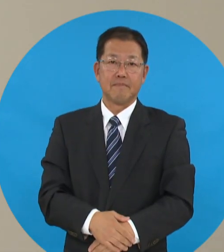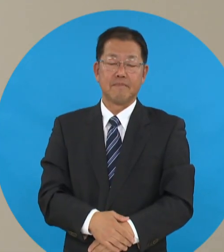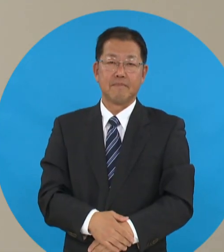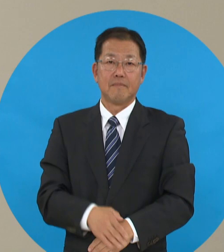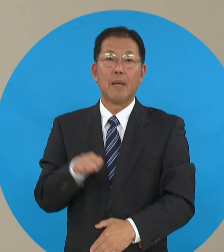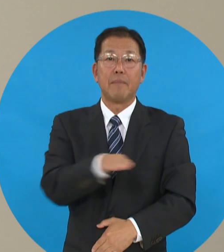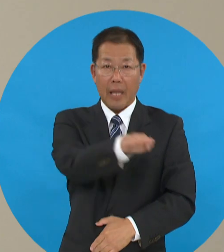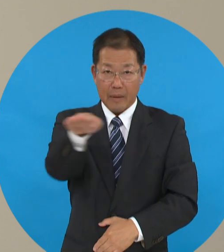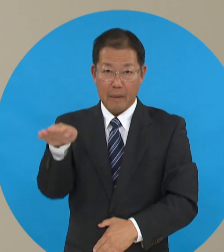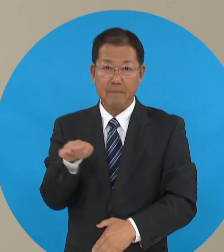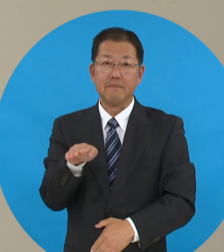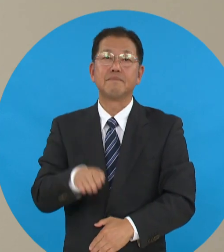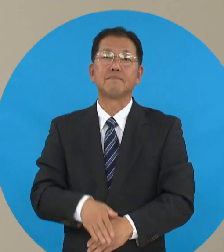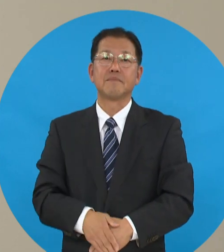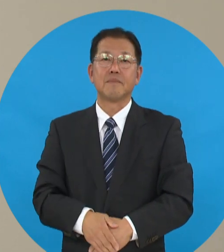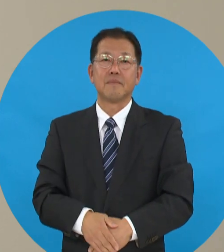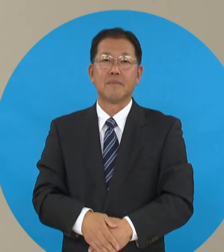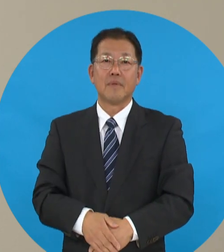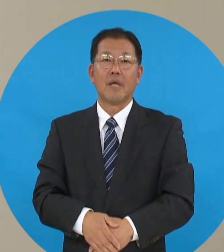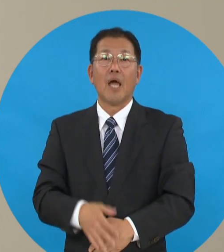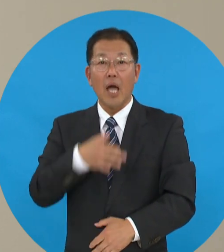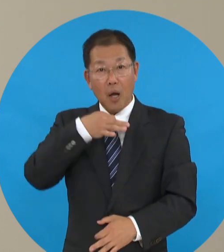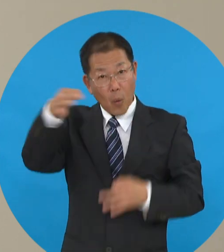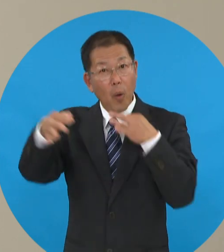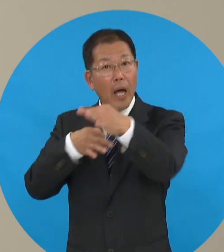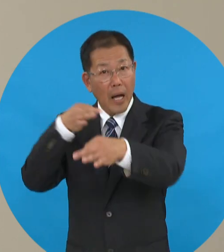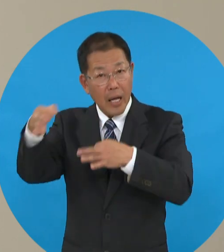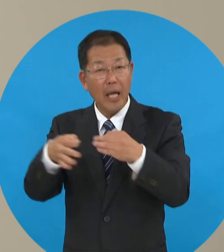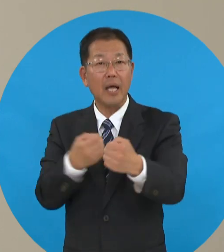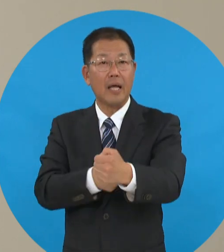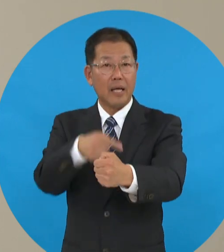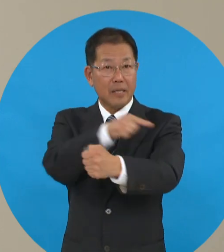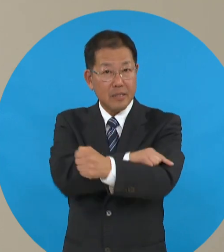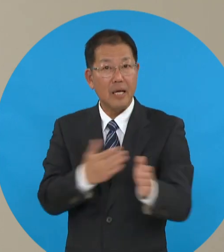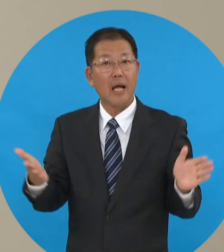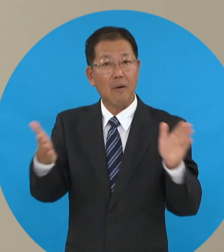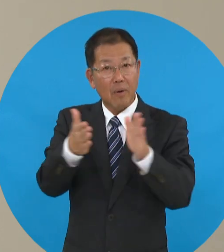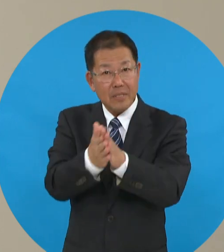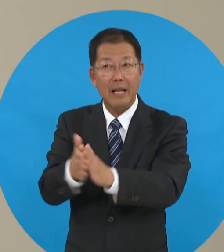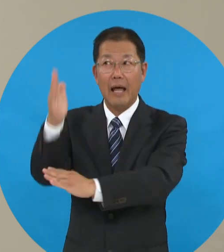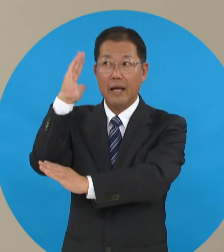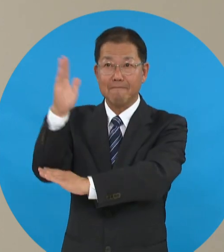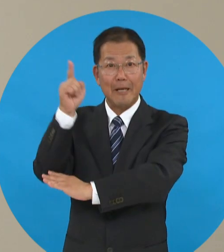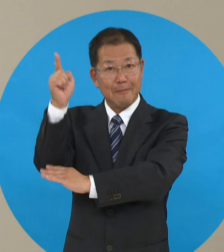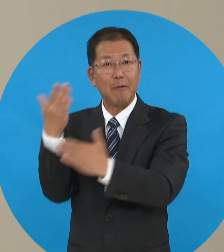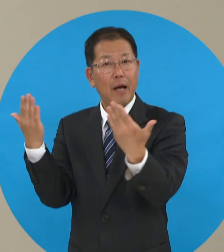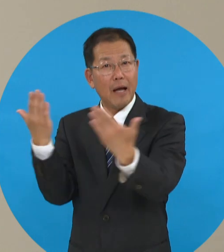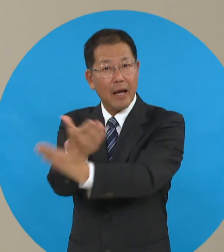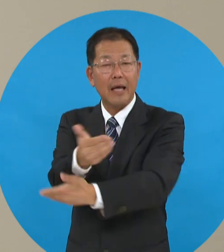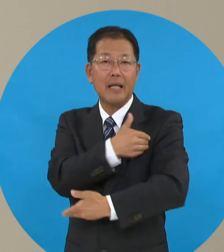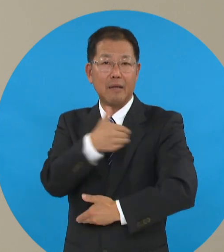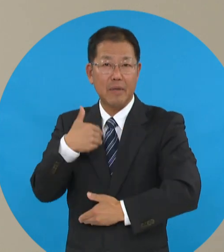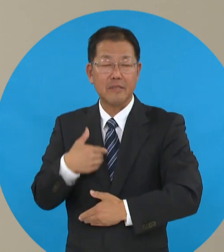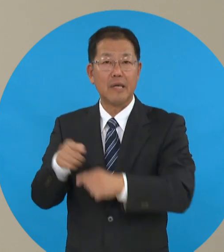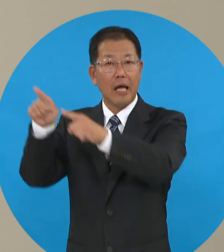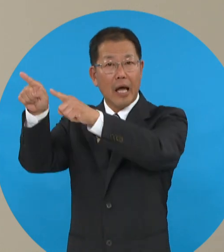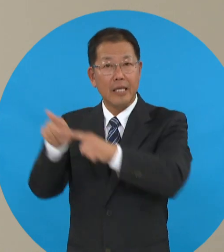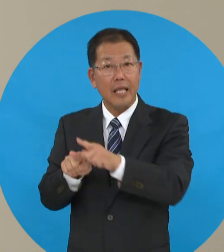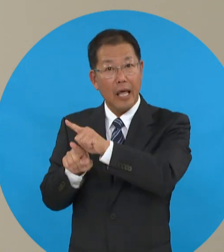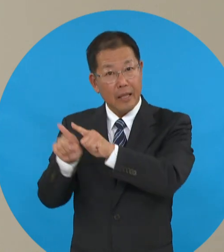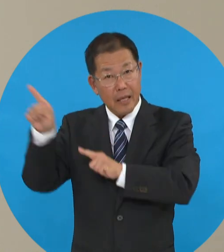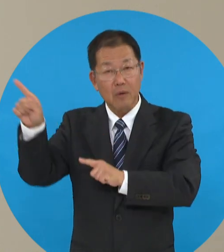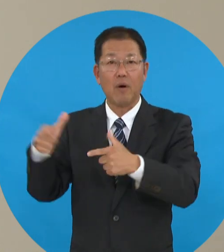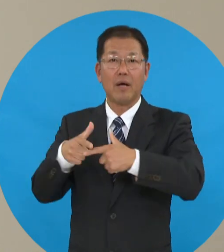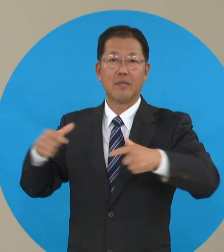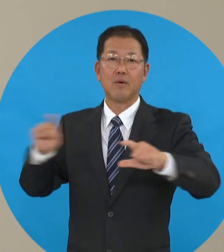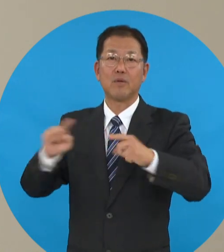ん、声を上げ力を合わせれば政治は変えられます。比例代表は日本共